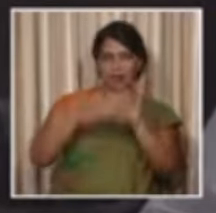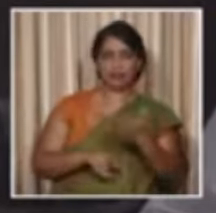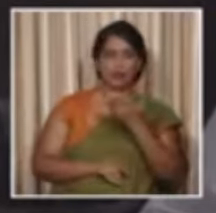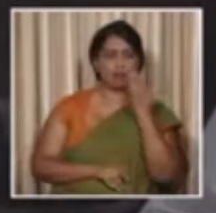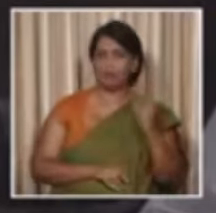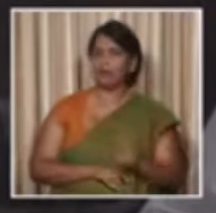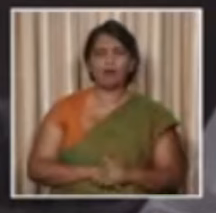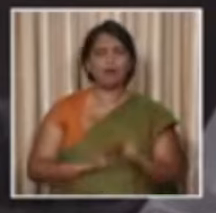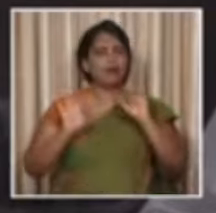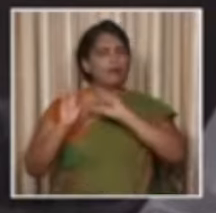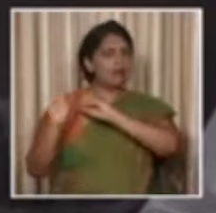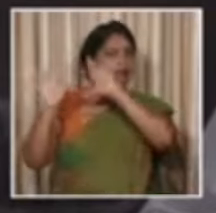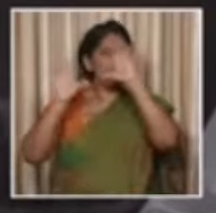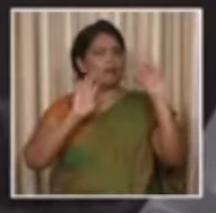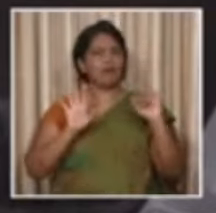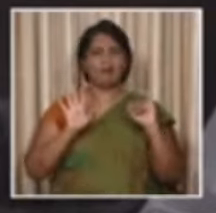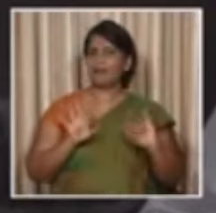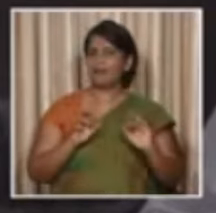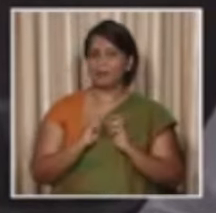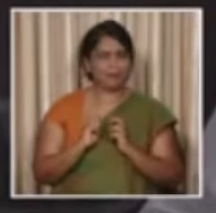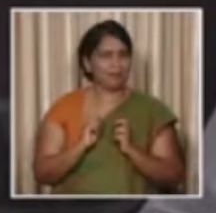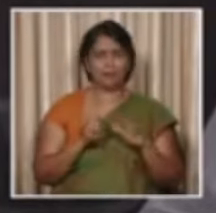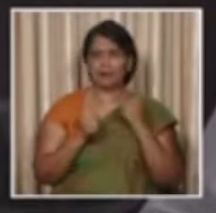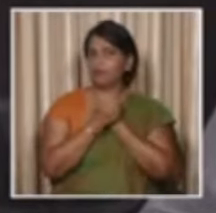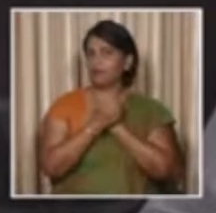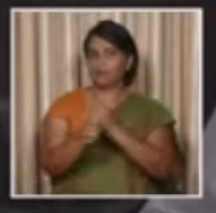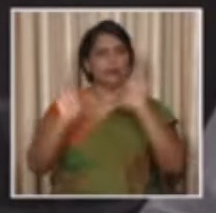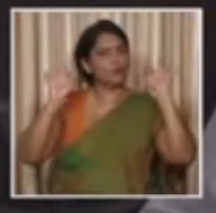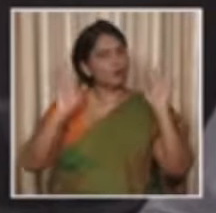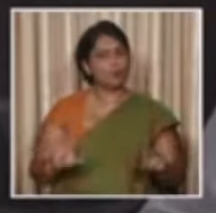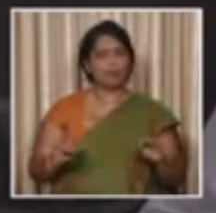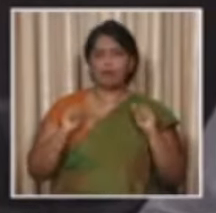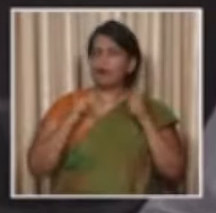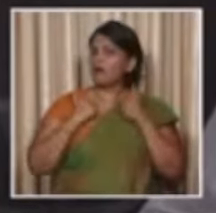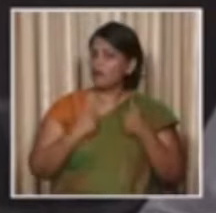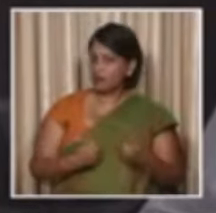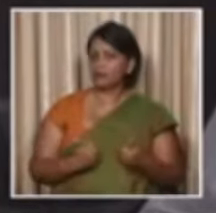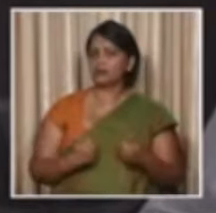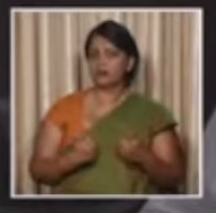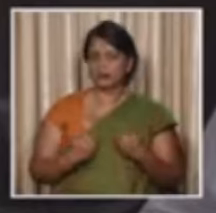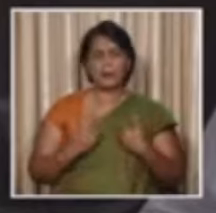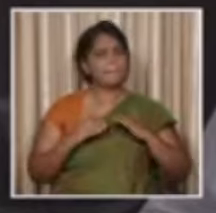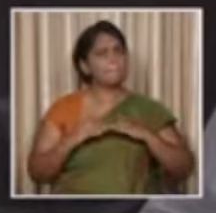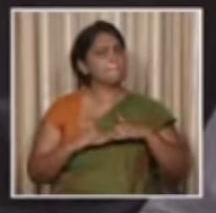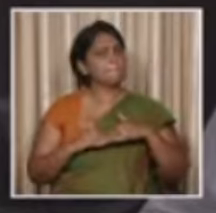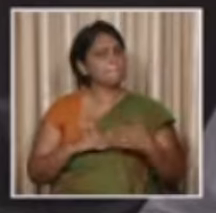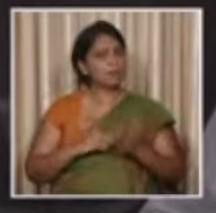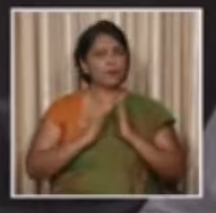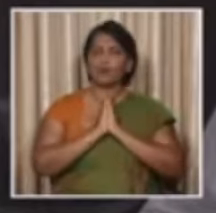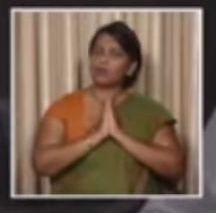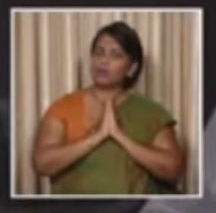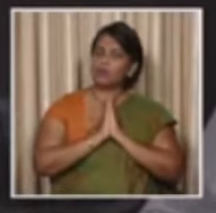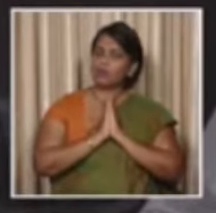பிரச்சனைகளும் கைது நடவடிக்கைகளிலும் போலீசார் ஈடுபடவில்லை. ஆனால் அங்கிருந்து பக்தர்களை வெளியேற்றுவதற்கான முழு முயற்சிகளிலே ஈடுபட்டிருந்தார்கள். தண்ணீரை தடை